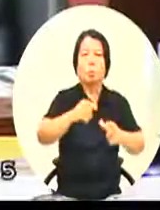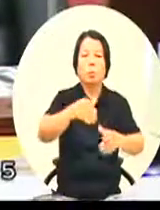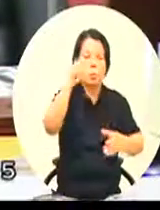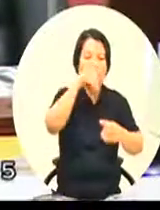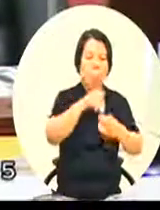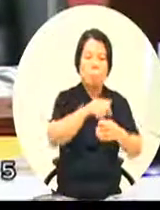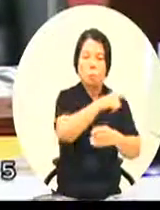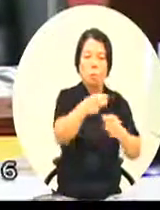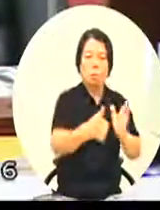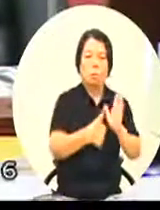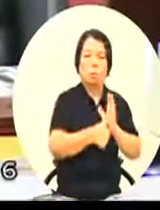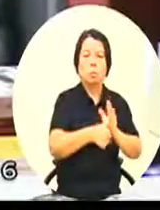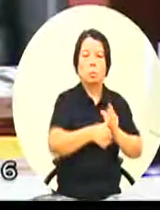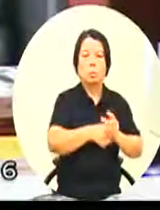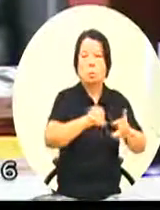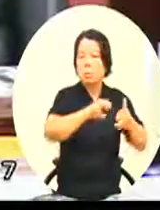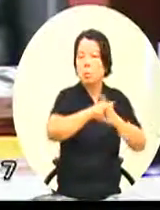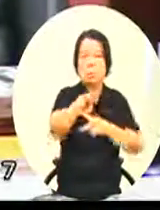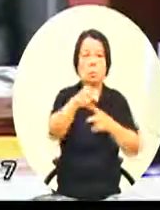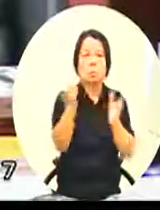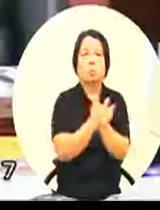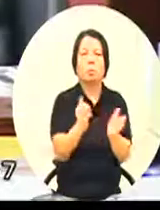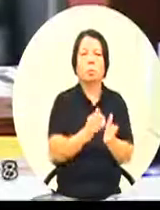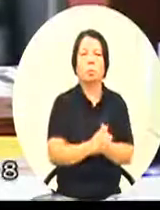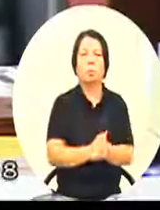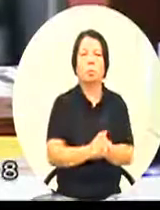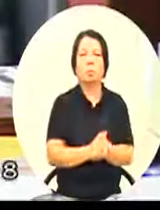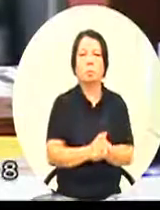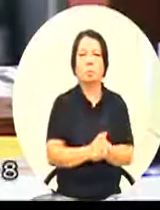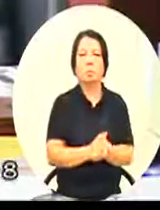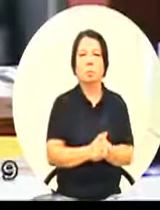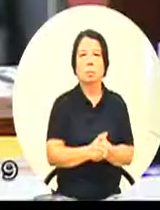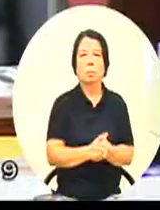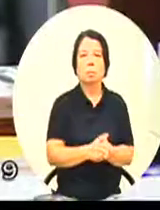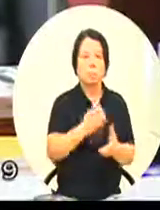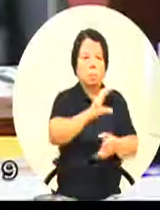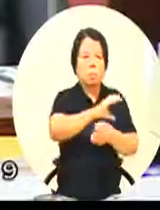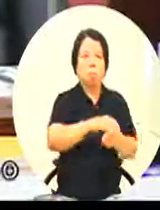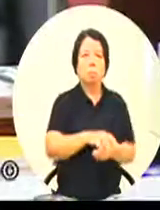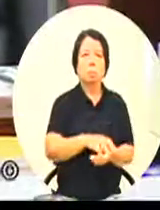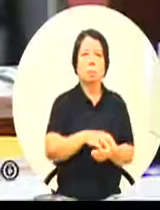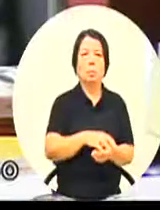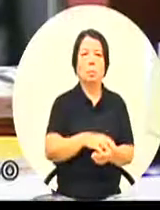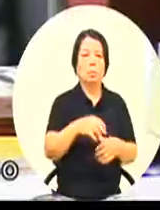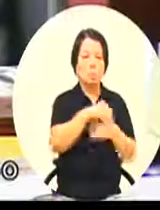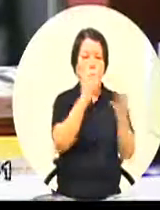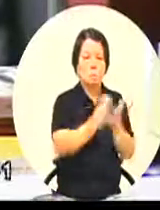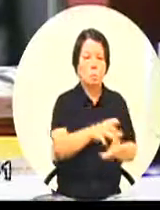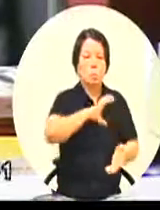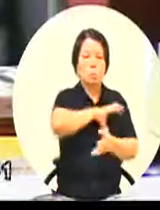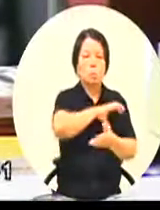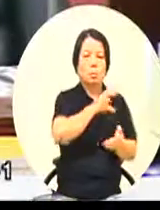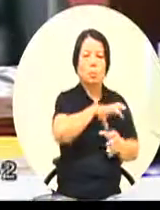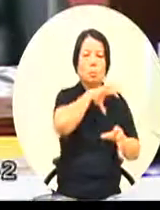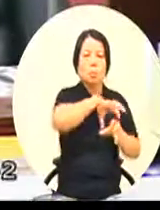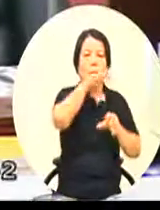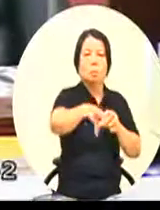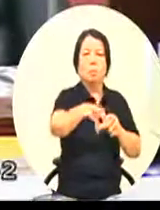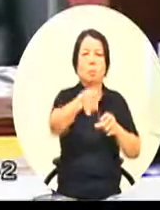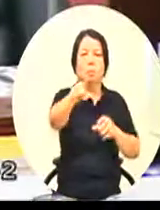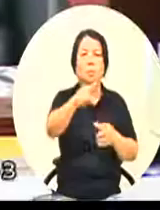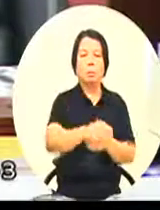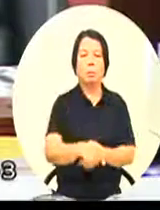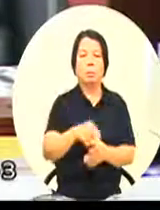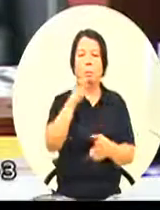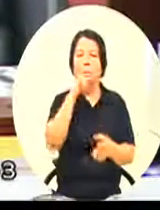这个资料全部揭露了，他的电子，他的这个邮件，他的姓名全部都把他暴露出来了。这到底是哪一个乌龙